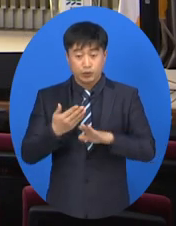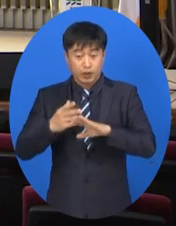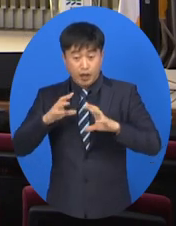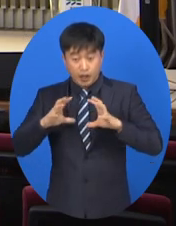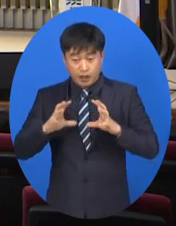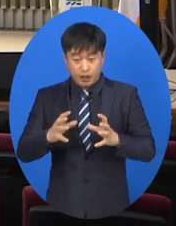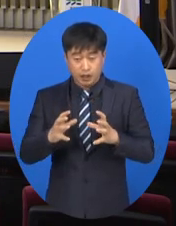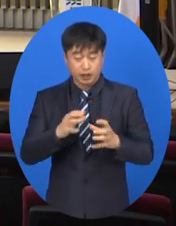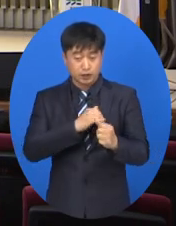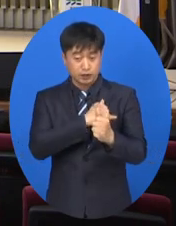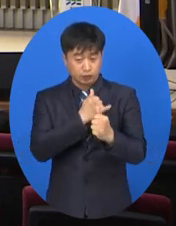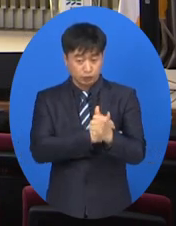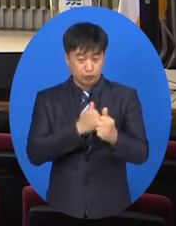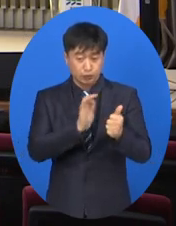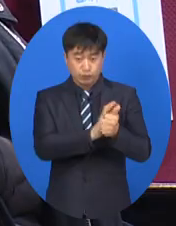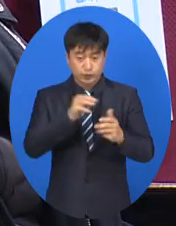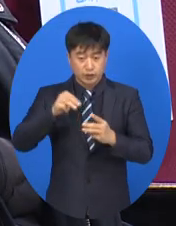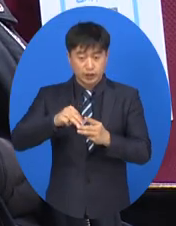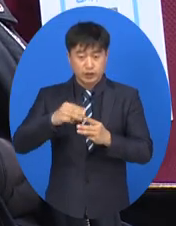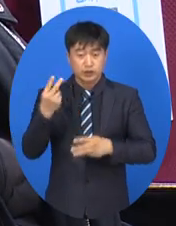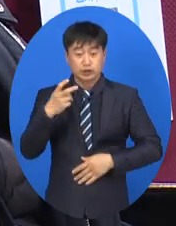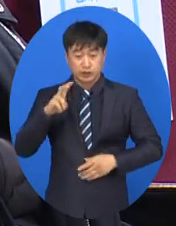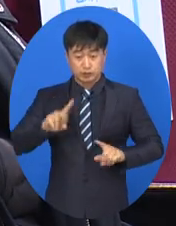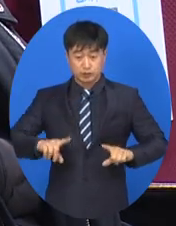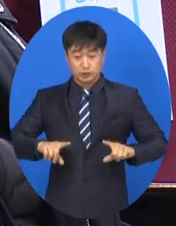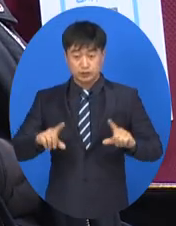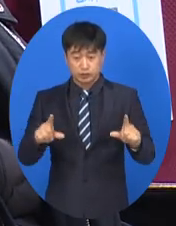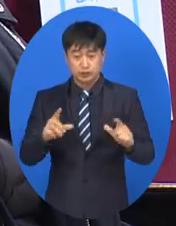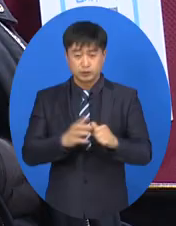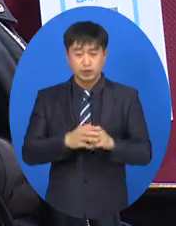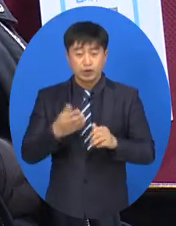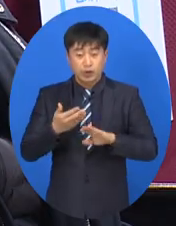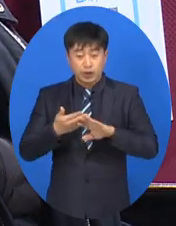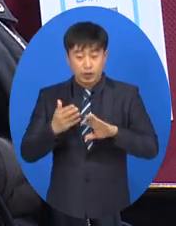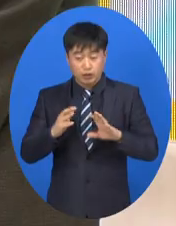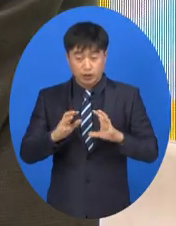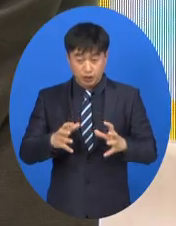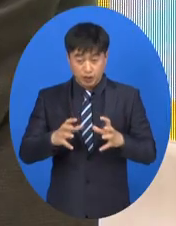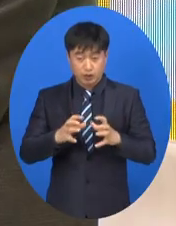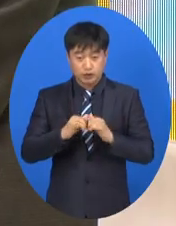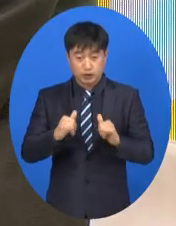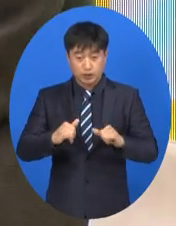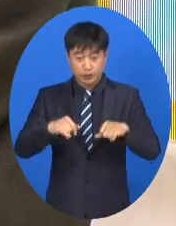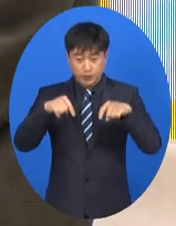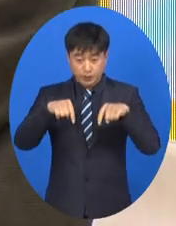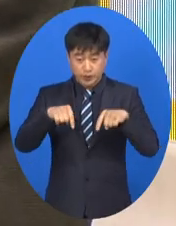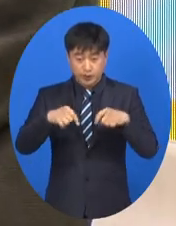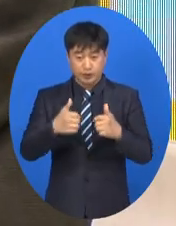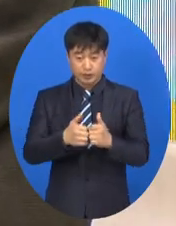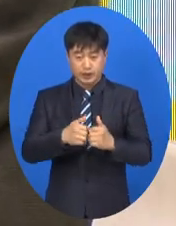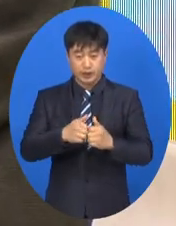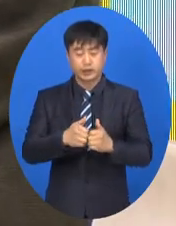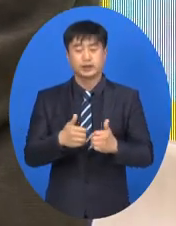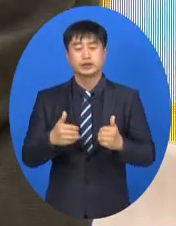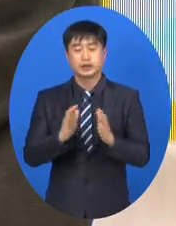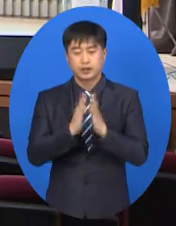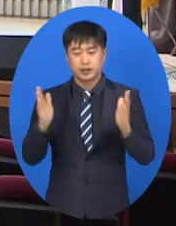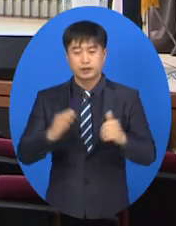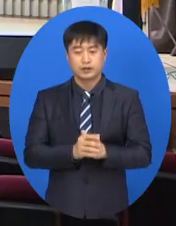경기도 외국인 인권지원센터가 2022 경기도 외국인 주민 정책 토크 포럼 다다익찬을